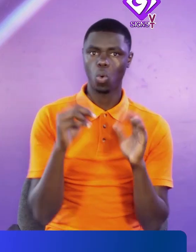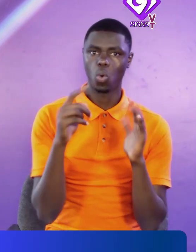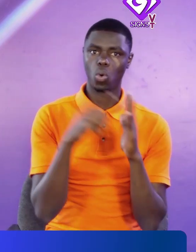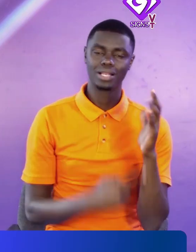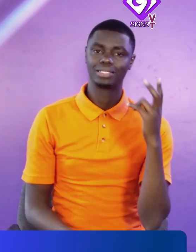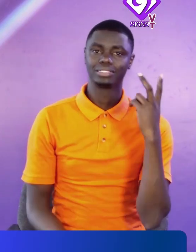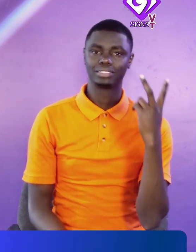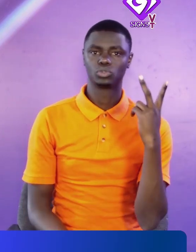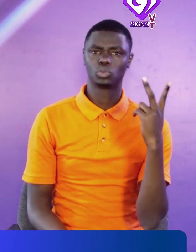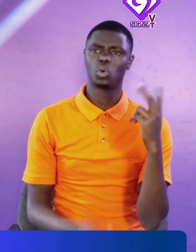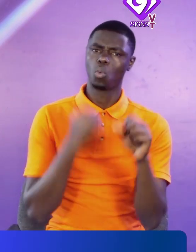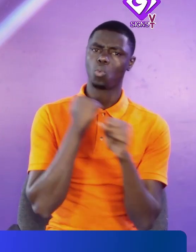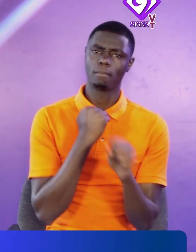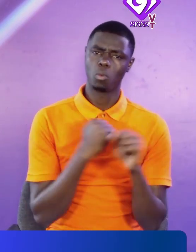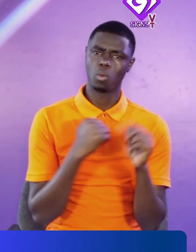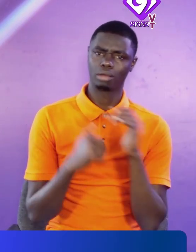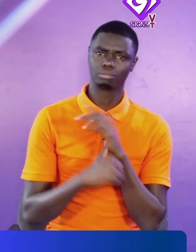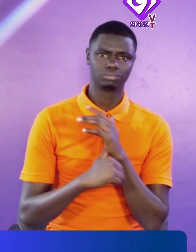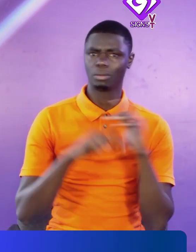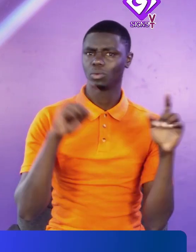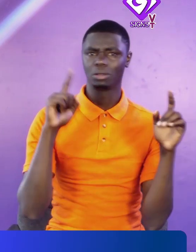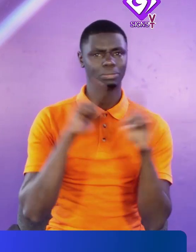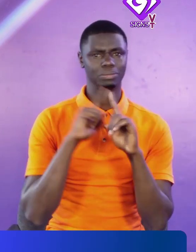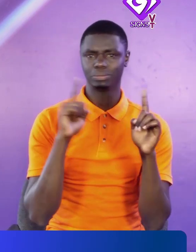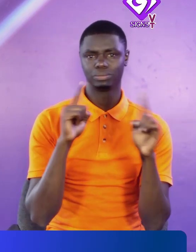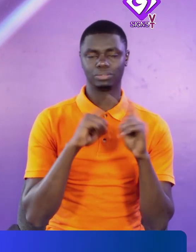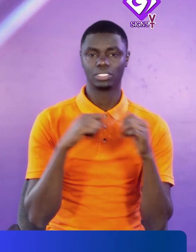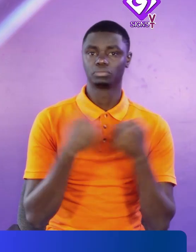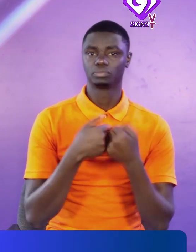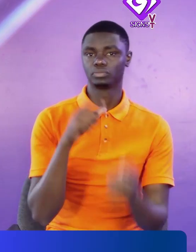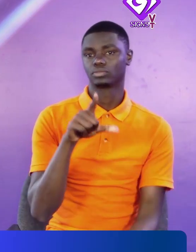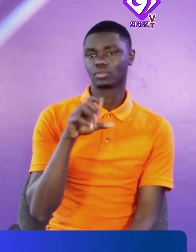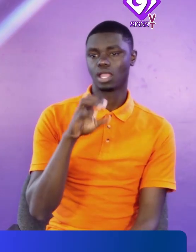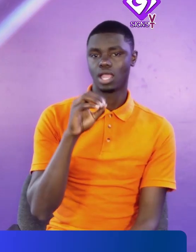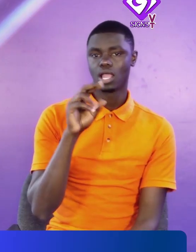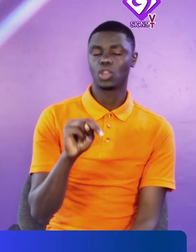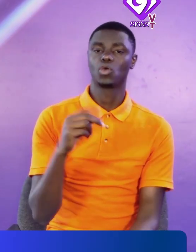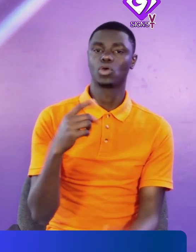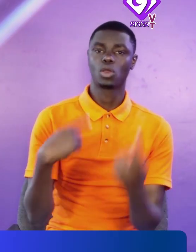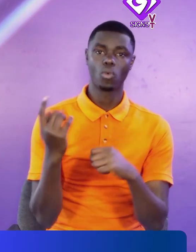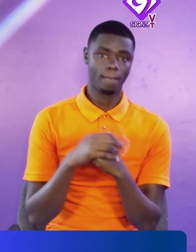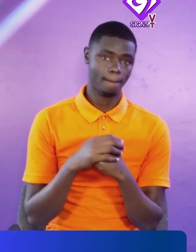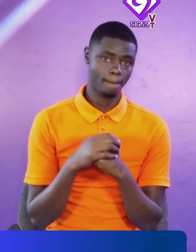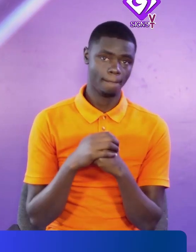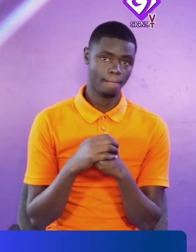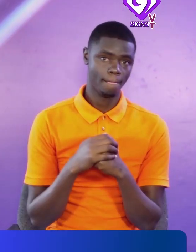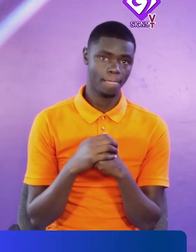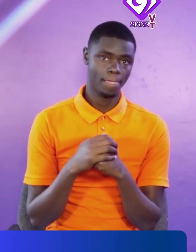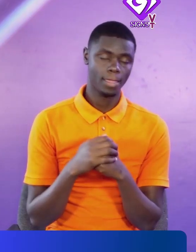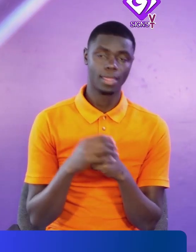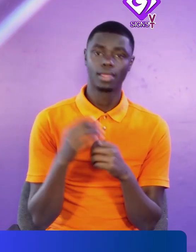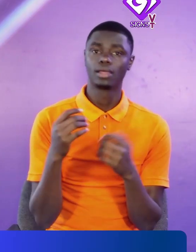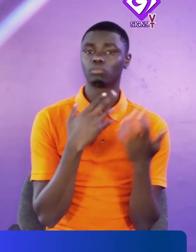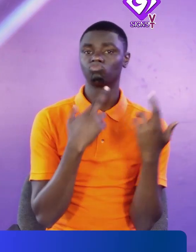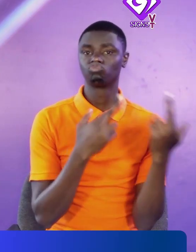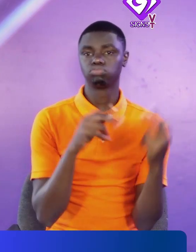wamekuwa wakiwaka nare. Hii game mimi natarajia Lyon watashinda. Hadi watu wengi wanaipigia upato Lyon kupiga